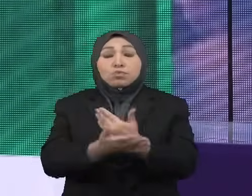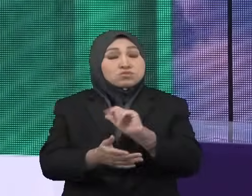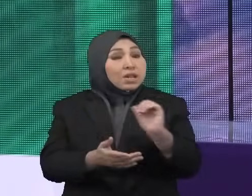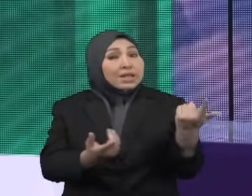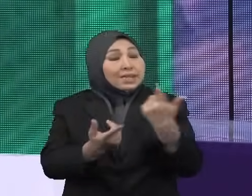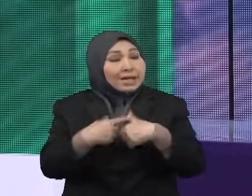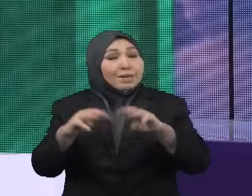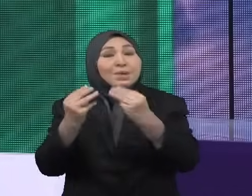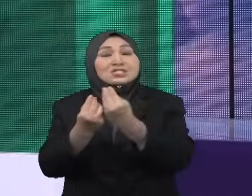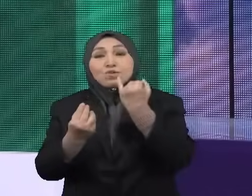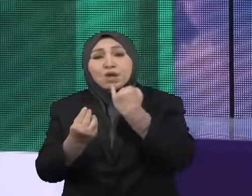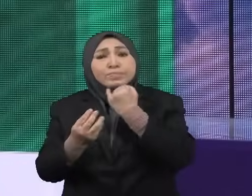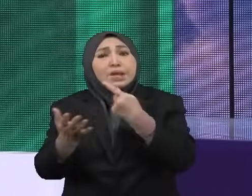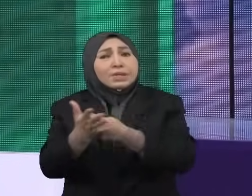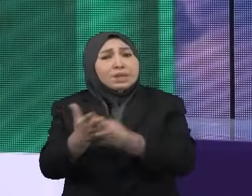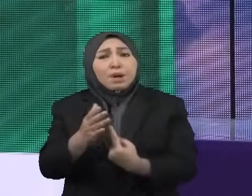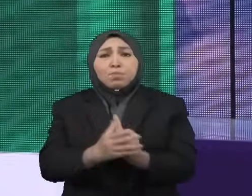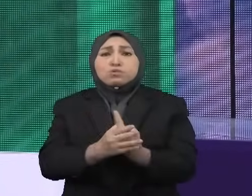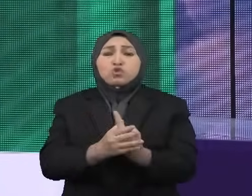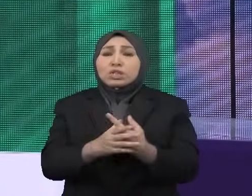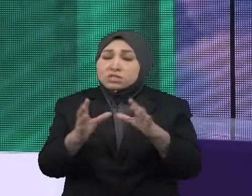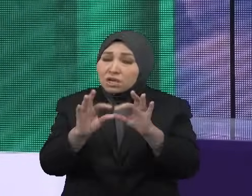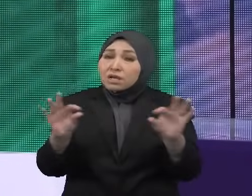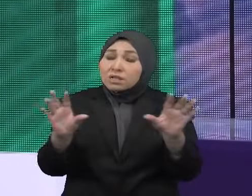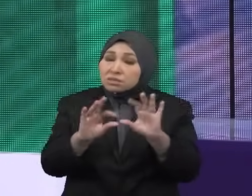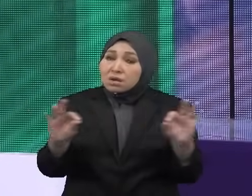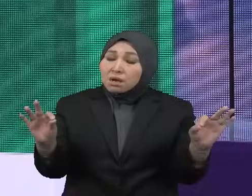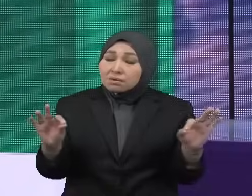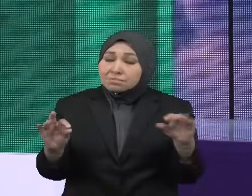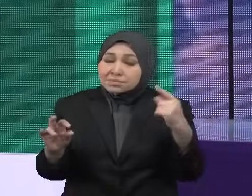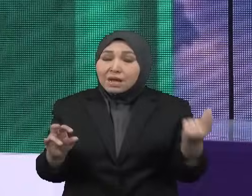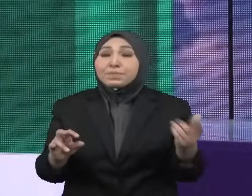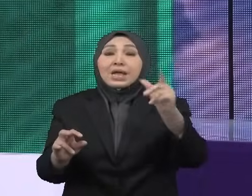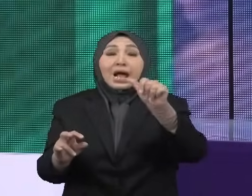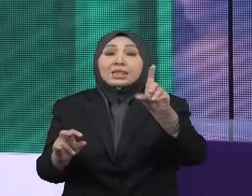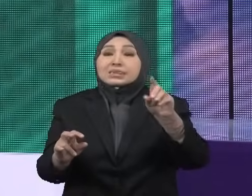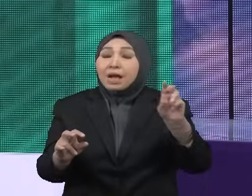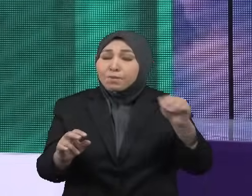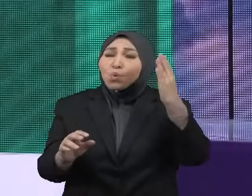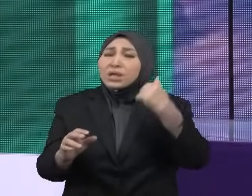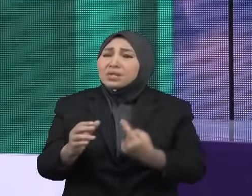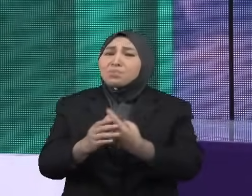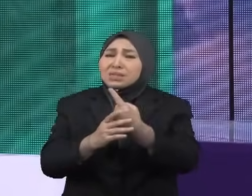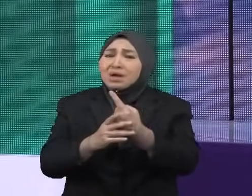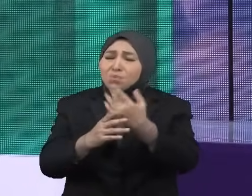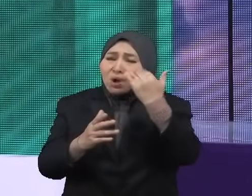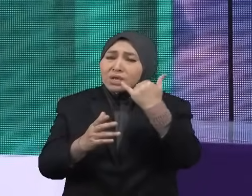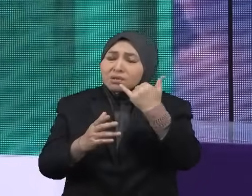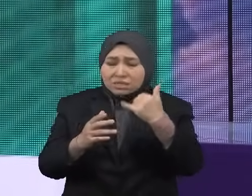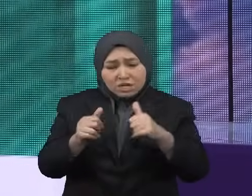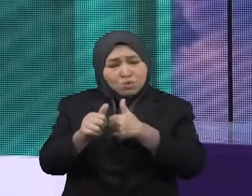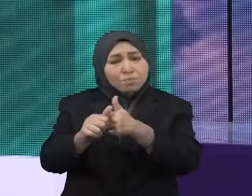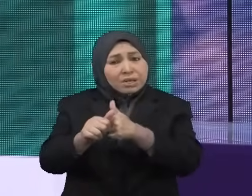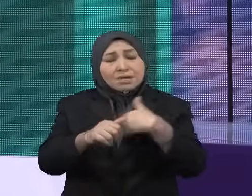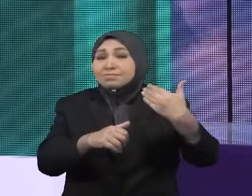daripada Bani Israel. Tiba-tiba muncul kisah Nabi Adam. Mengapa muncul kisah ini? Kita ikuti